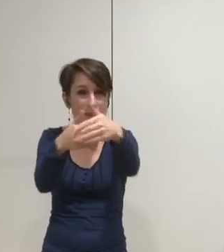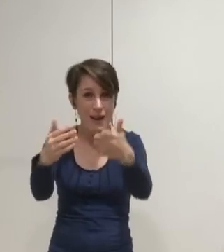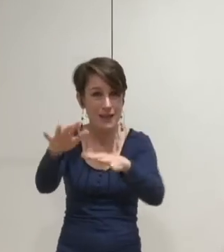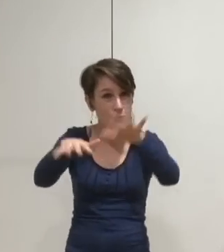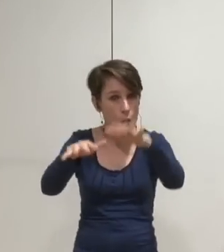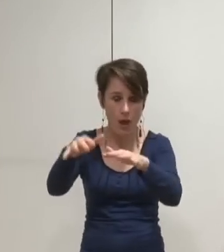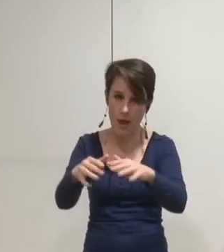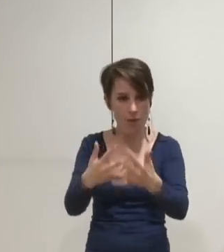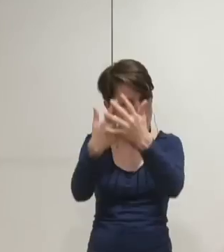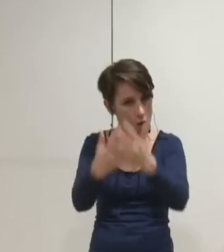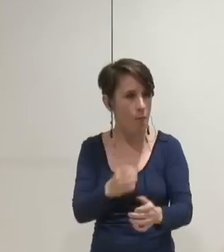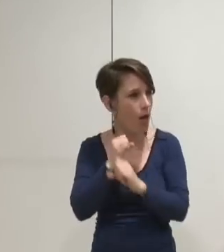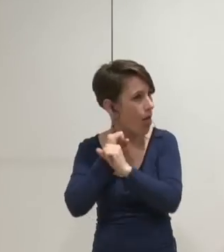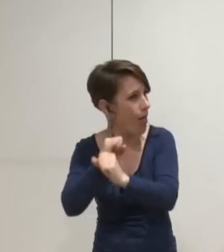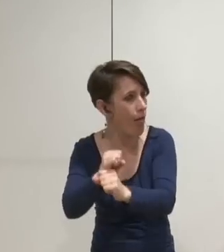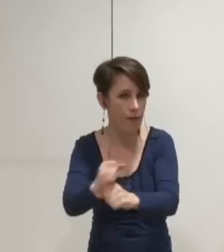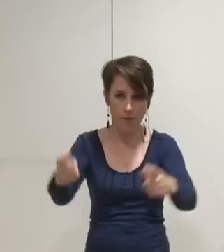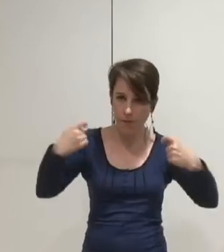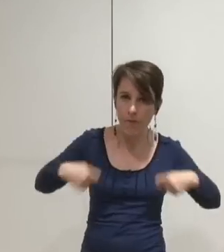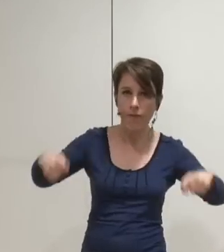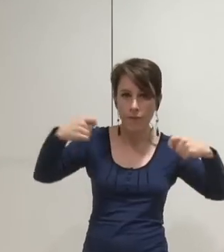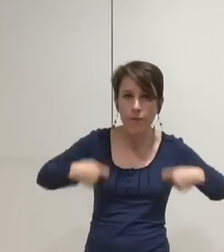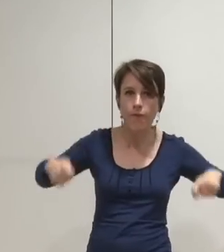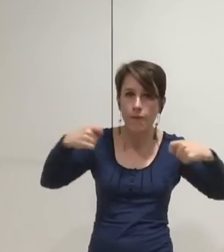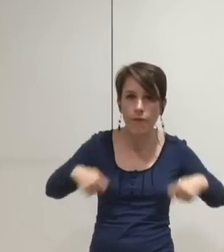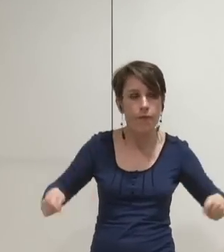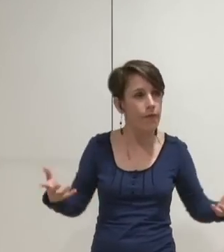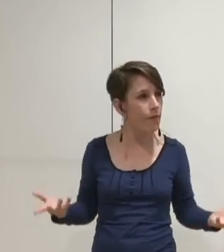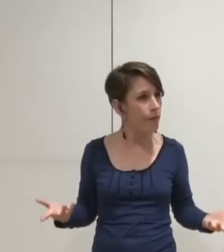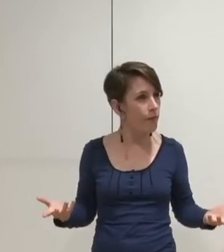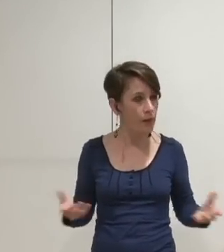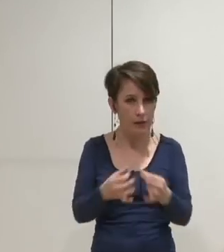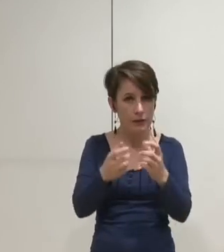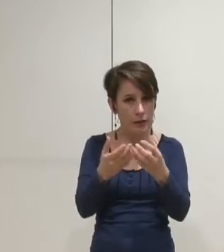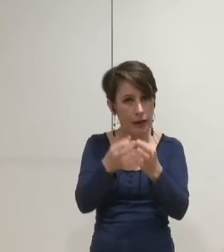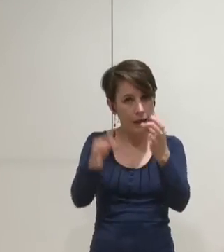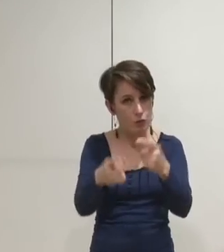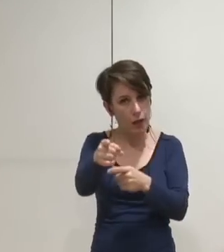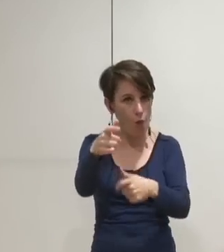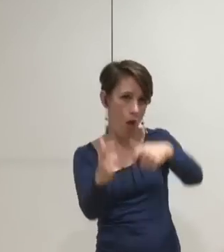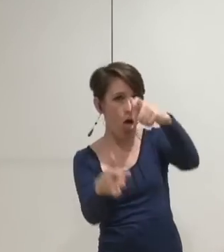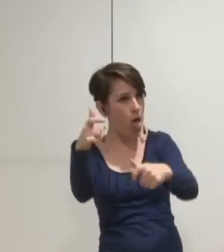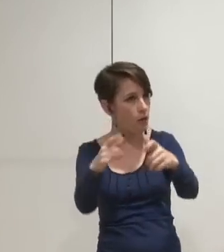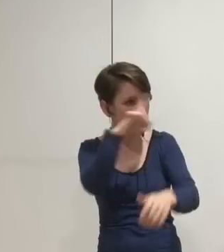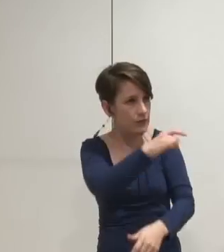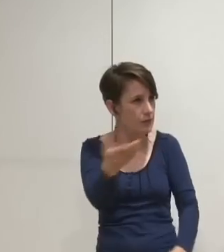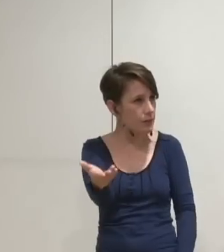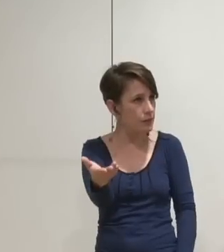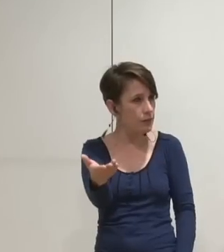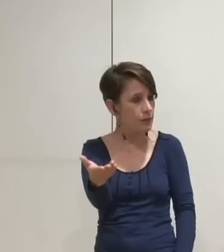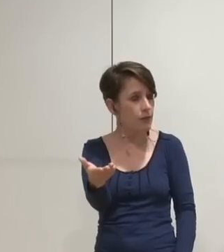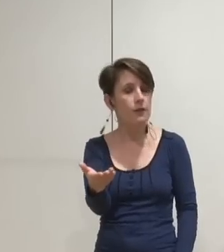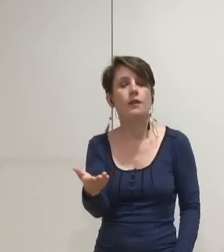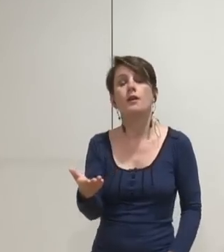impactent leur pouvoir d'achat euh et qui les mettent en difficulté c'est la raison pour laquelle si la